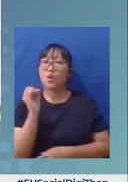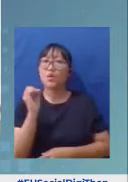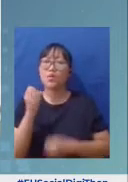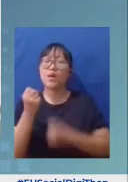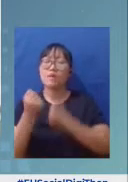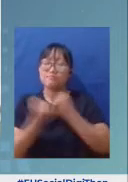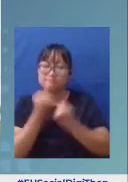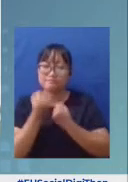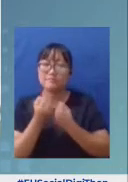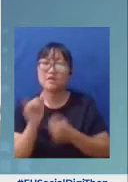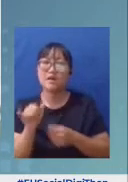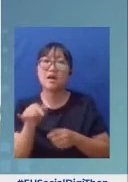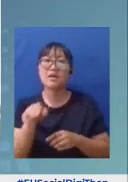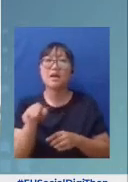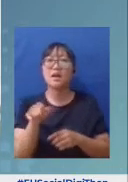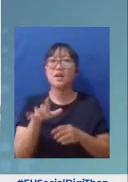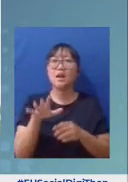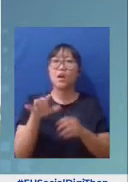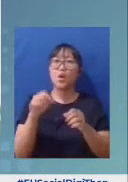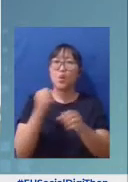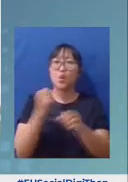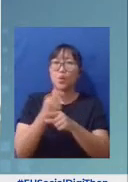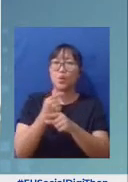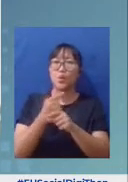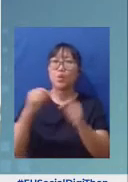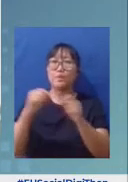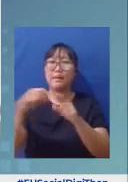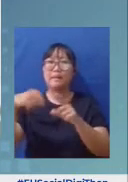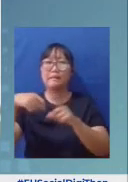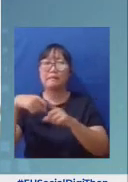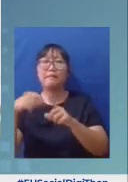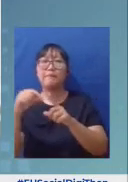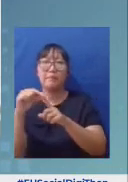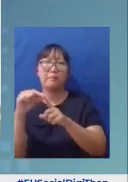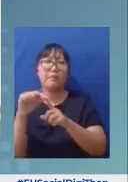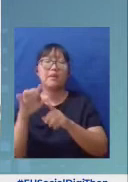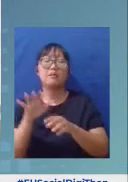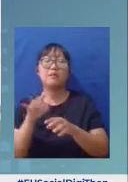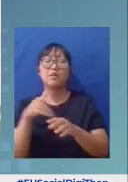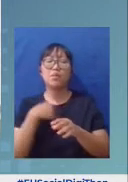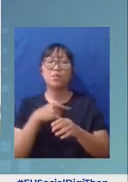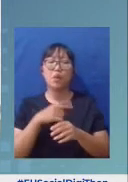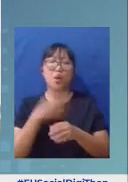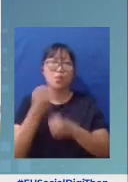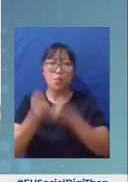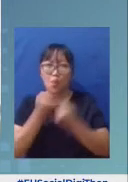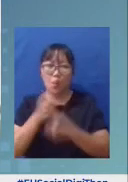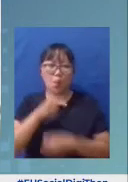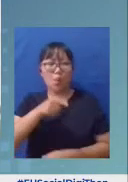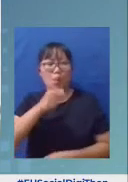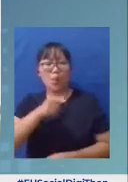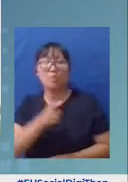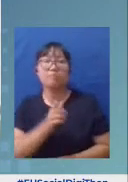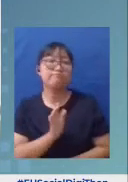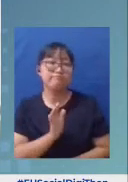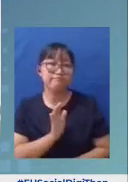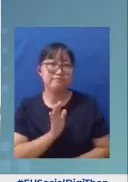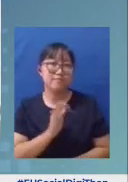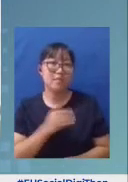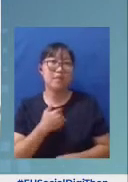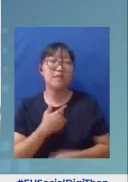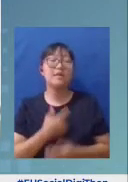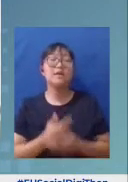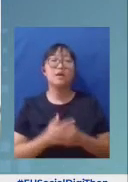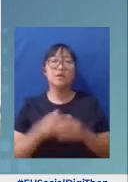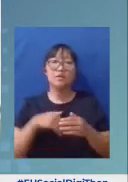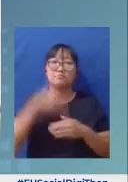oh kamu nih pelakunya nih, jangan sampai seperti itu. Nanti itu akan menyebabkan si korban akan semakin terbuli. Baik Bu, pertanyaan nomor dua nih Bu,